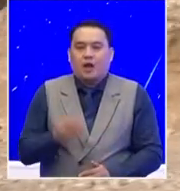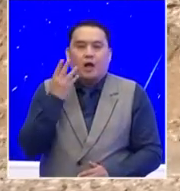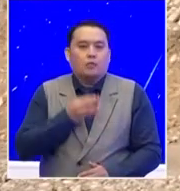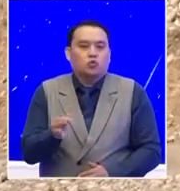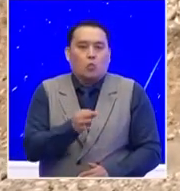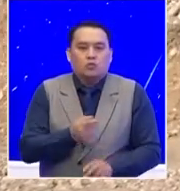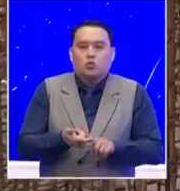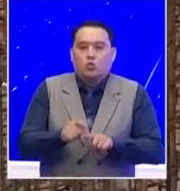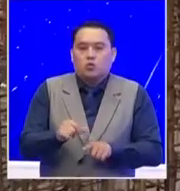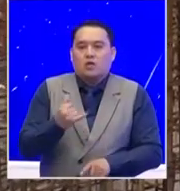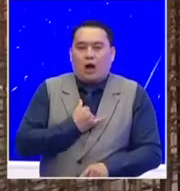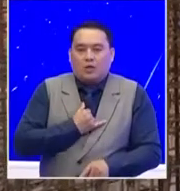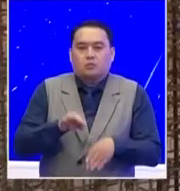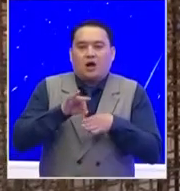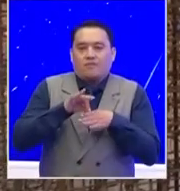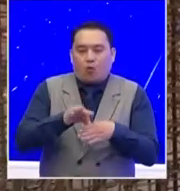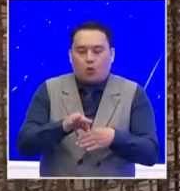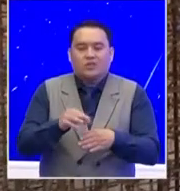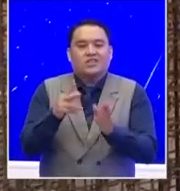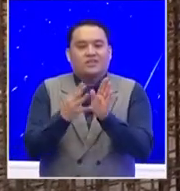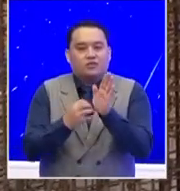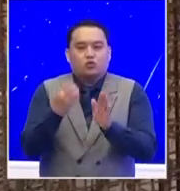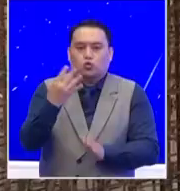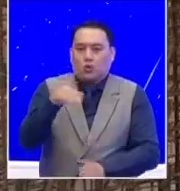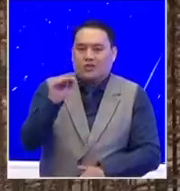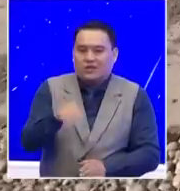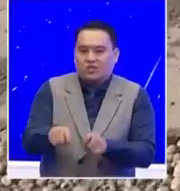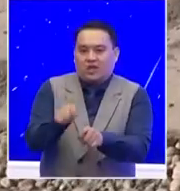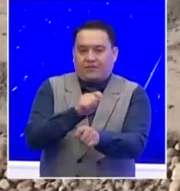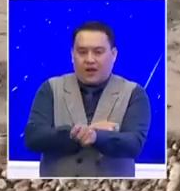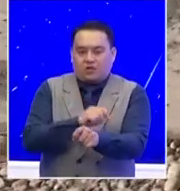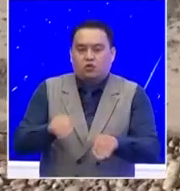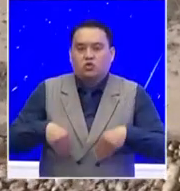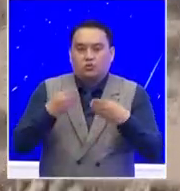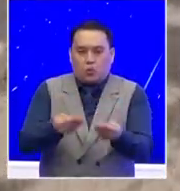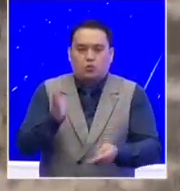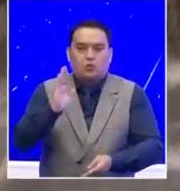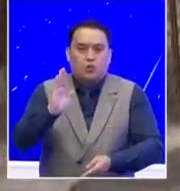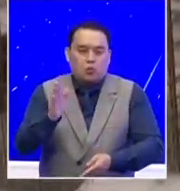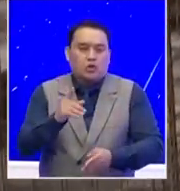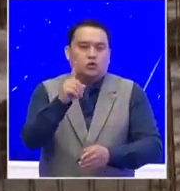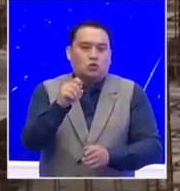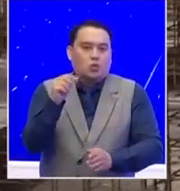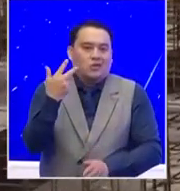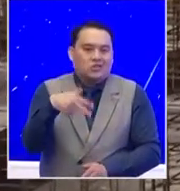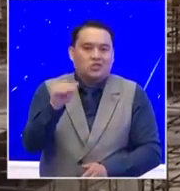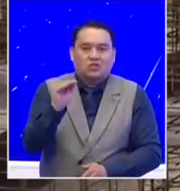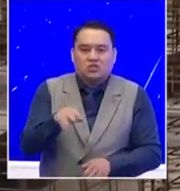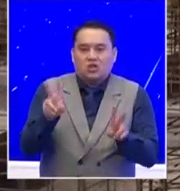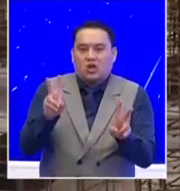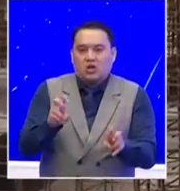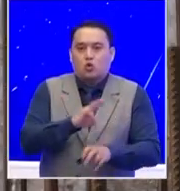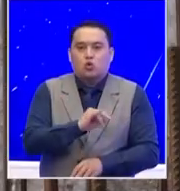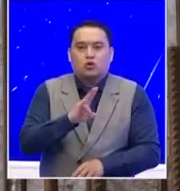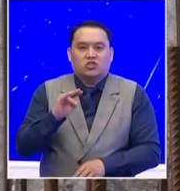области, то в этом году планируется ввести порядка 940 тысяч квадратных метров жилья. Из них свыше 130 тысяч в рамках